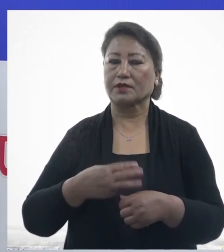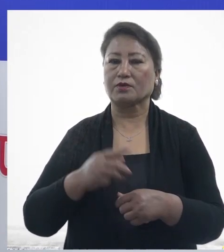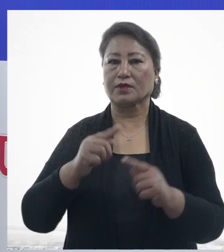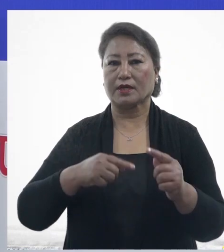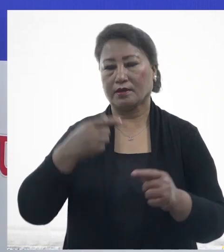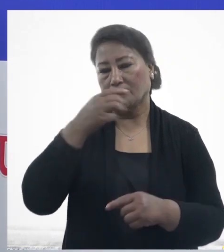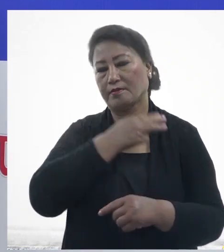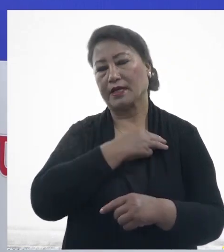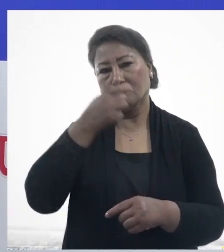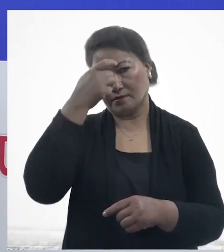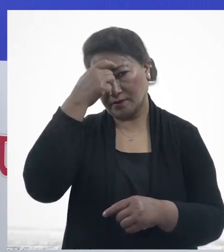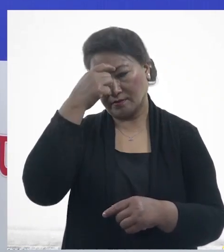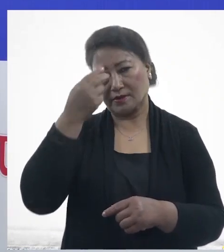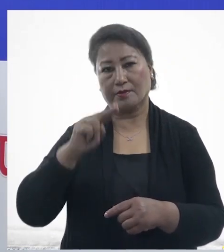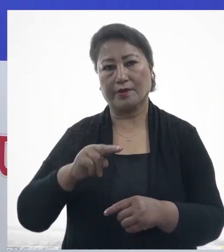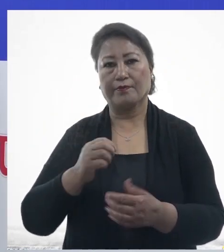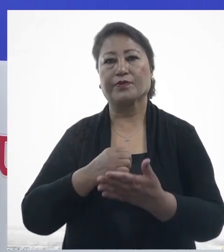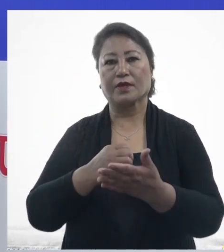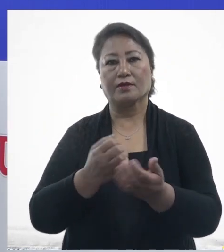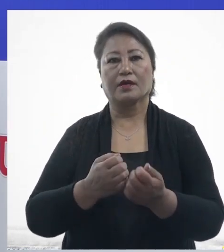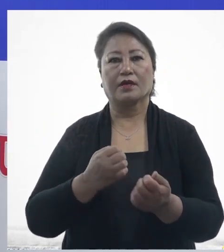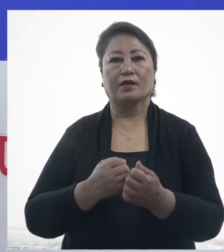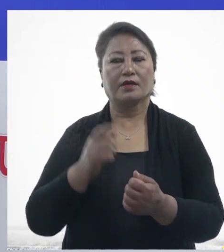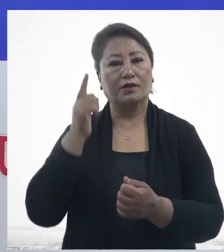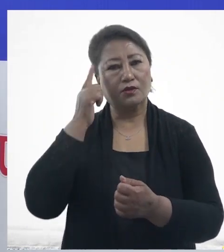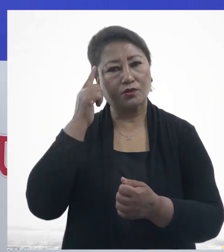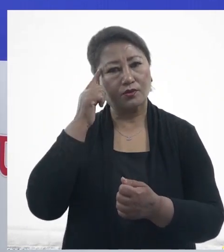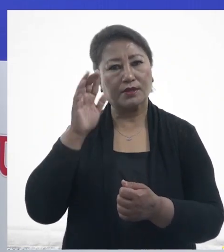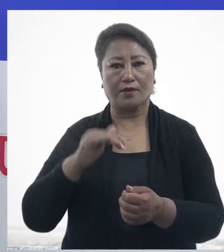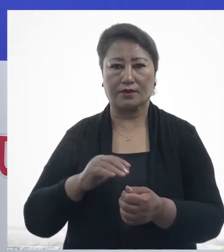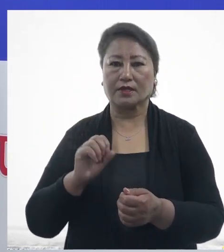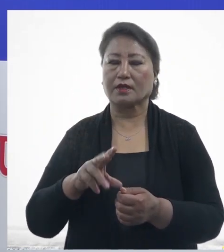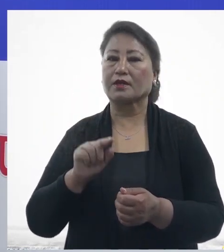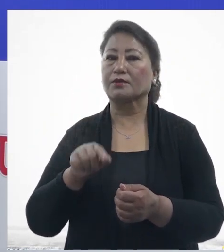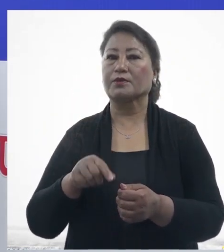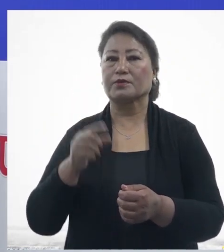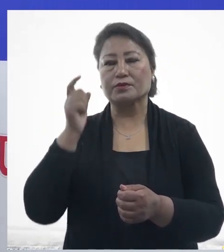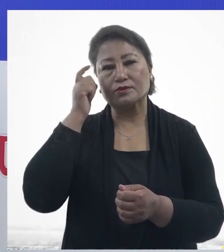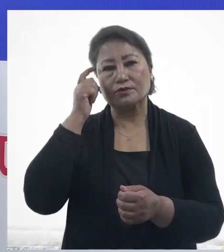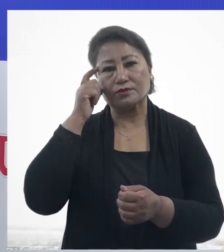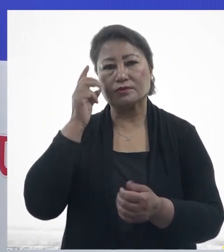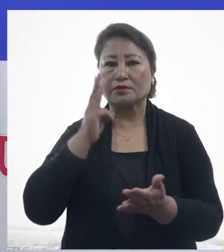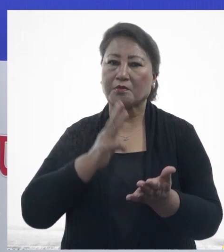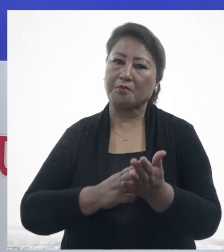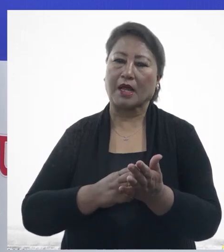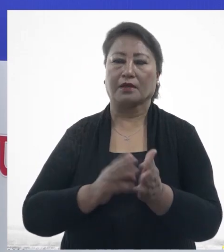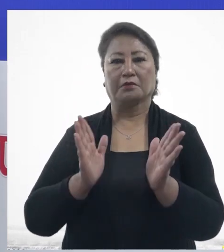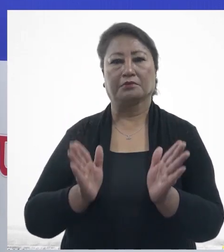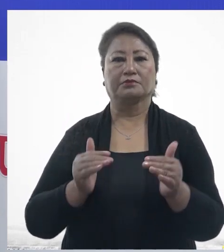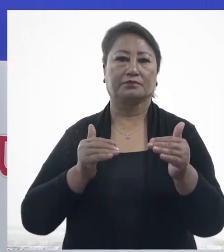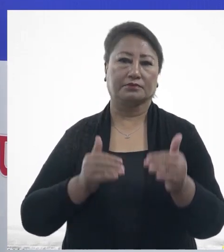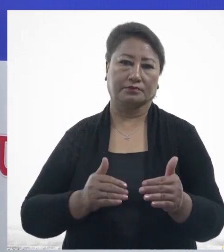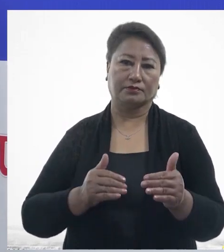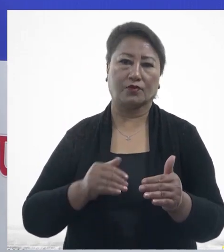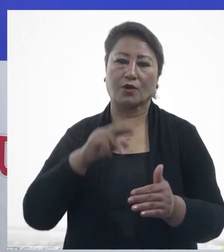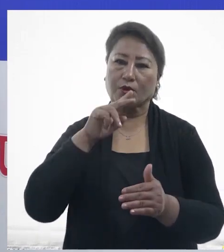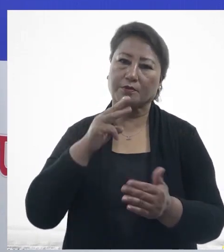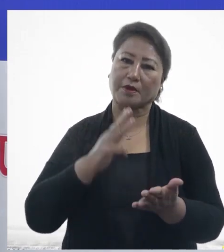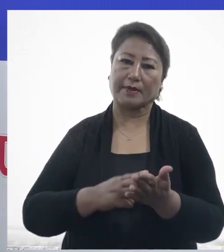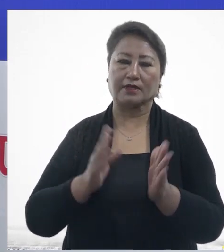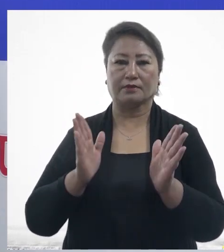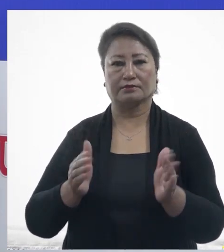देख्दा हामीलाई चाहिँ उसलाई केही सहयोग गरिदिनु पाए हुन्थ्यो भन्ने हामीलाई सोच आउँछ होइन। तर त्यो प्रायः त्यो सोच चाहिँ त हाम्रो सोचमा मात्रै रहन्छ या बोलीमा मात्रै रहन्छ। यो तपाईँको